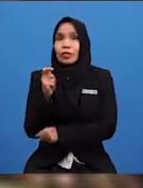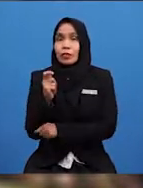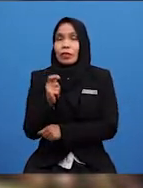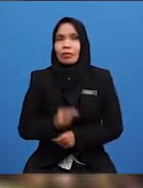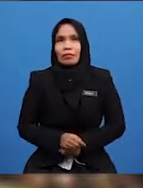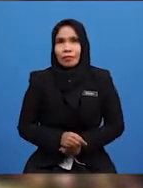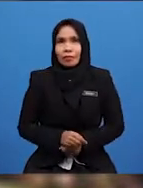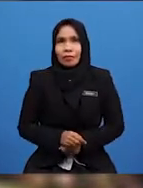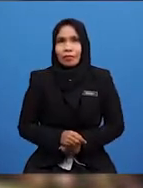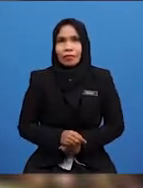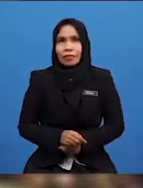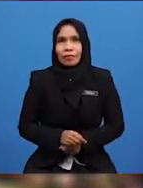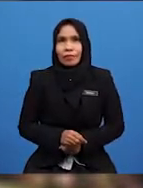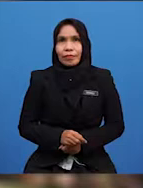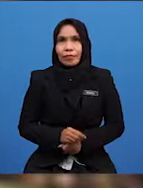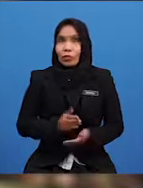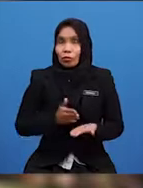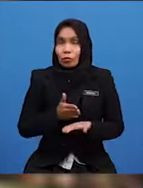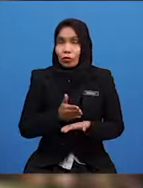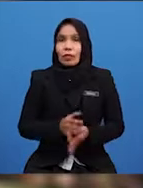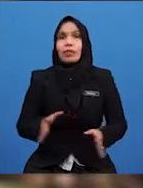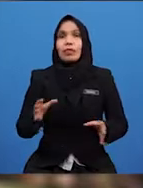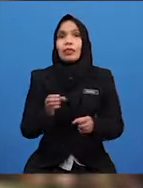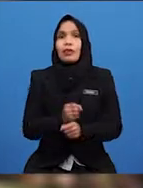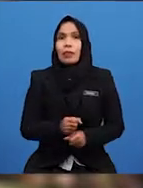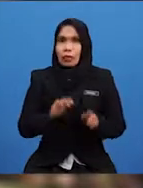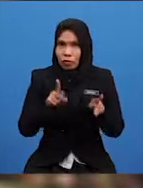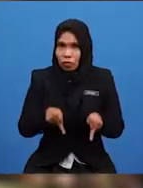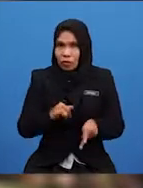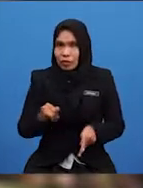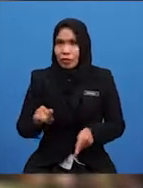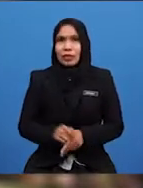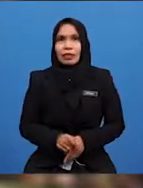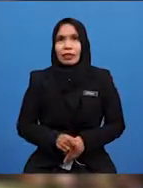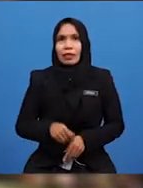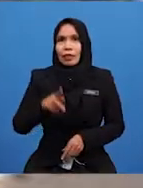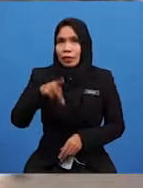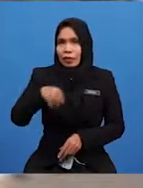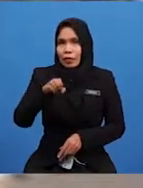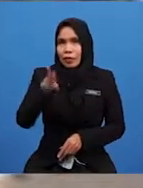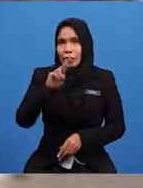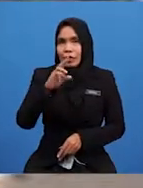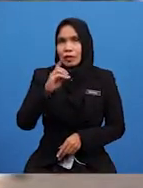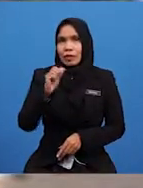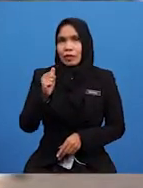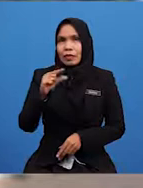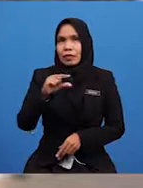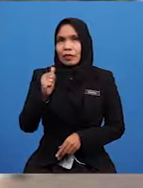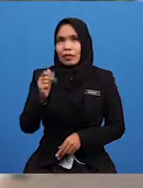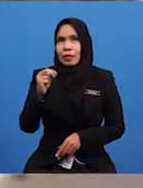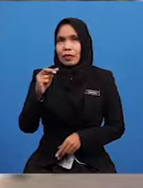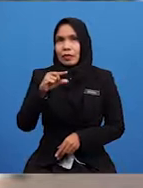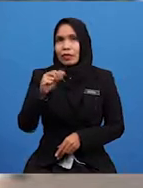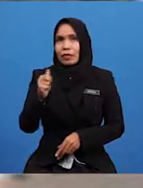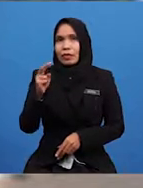Melaka. Seterusnya dapat menguasai perdagangan di Selat Melaka. Cikgu harap murid-murid